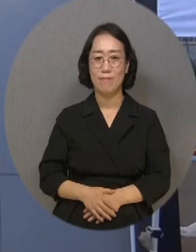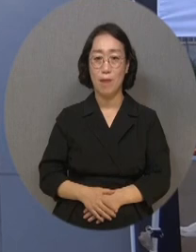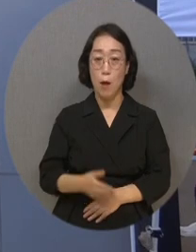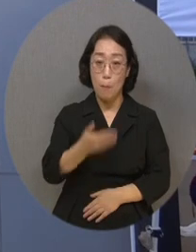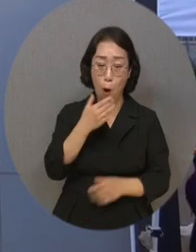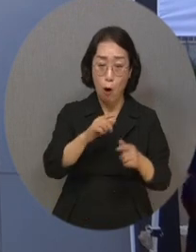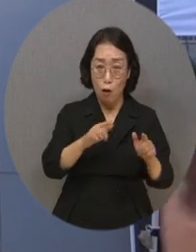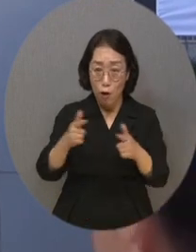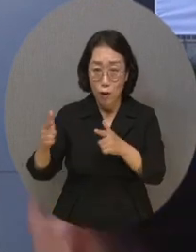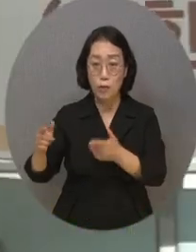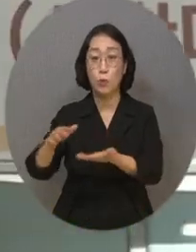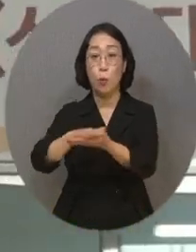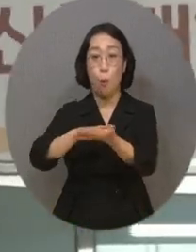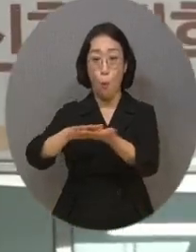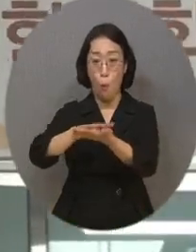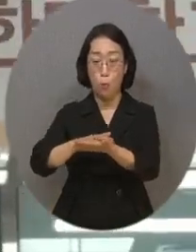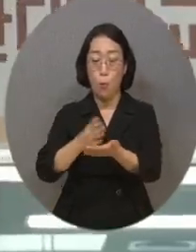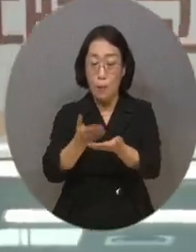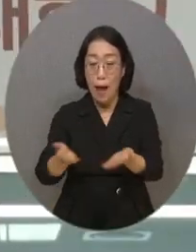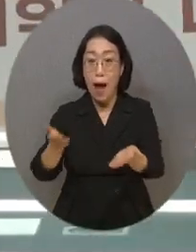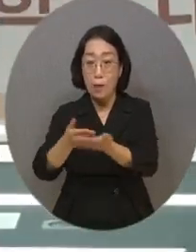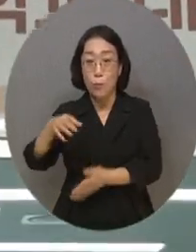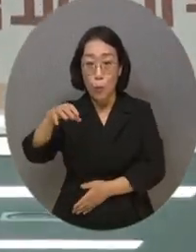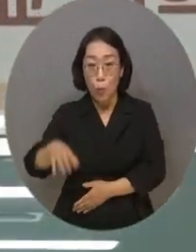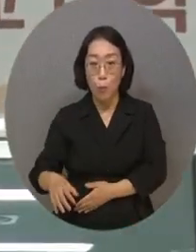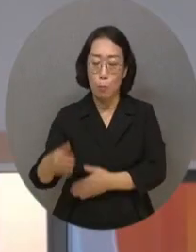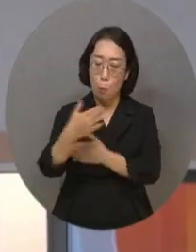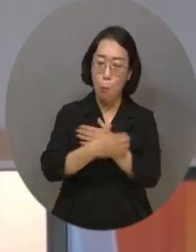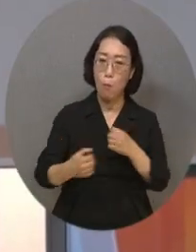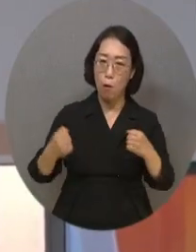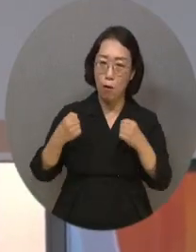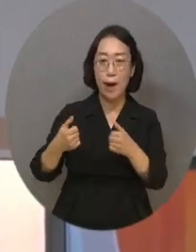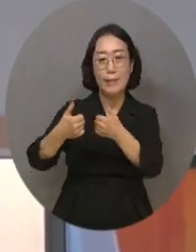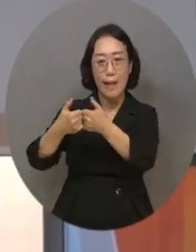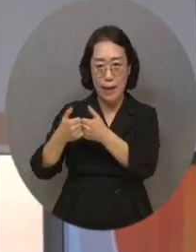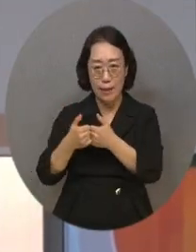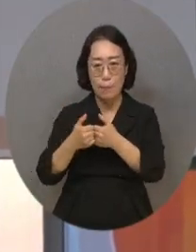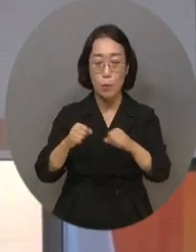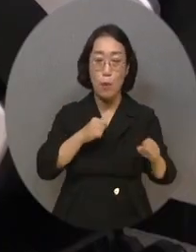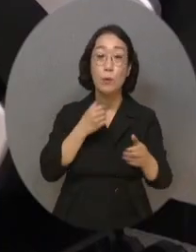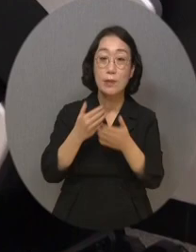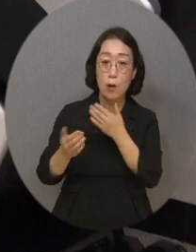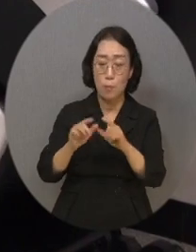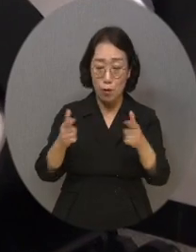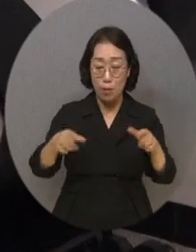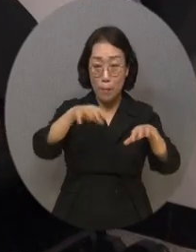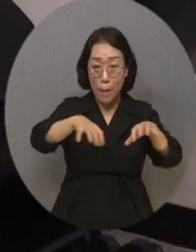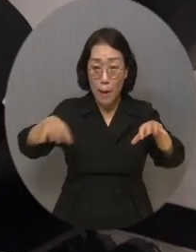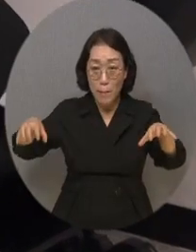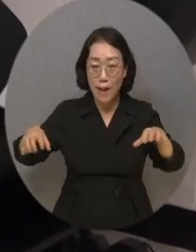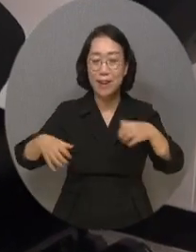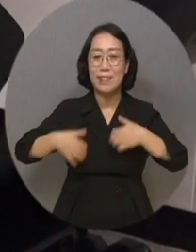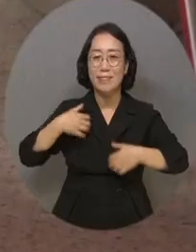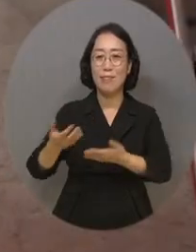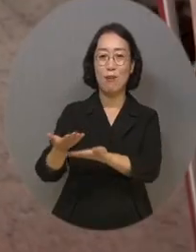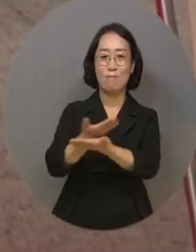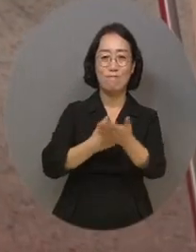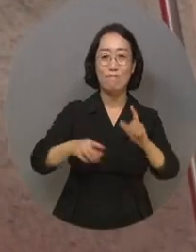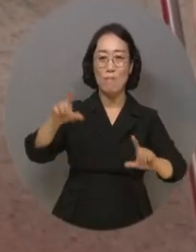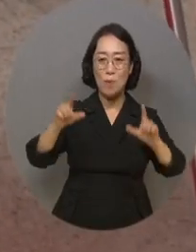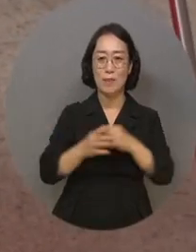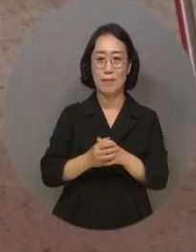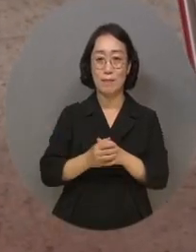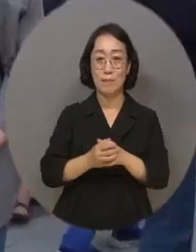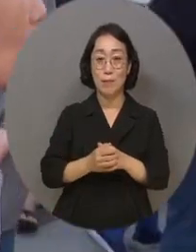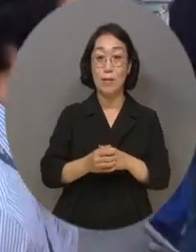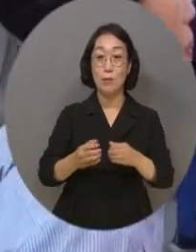먹거리, 놀거리, 나눔의 공간, 건강상담, 활동체험 등 축제 현장은 즐거움으로 가득합니다.